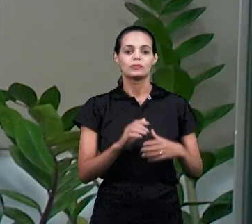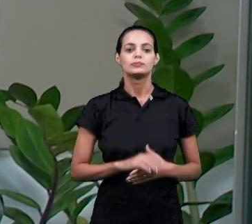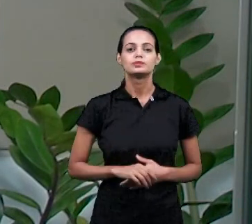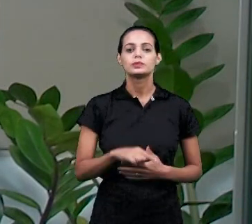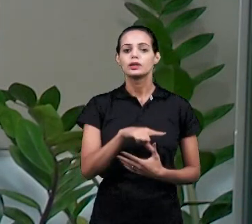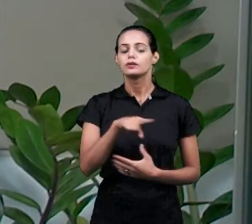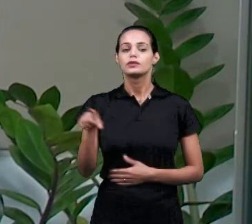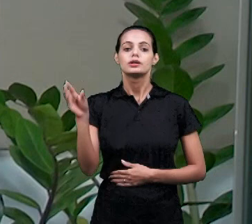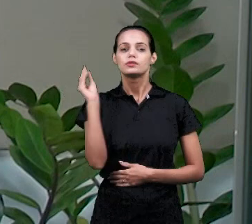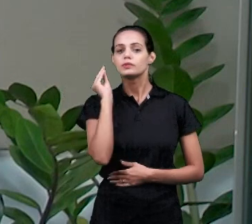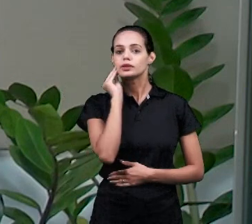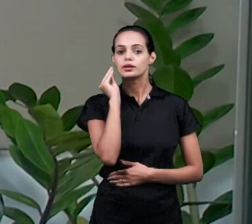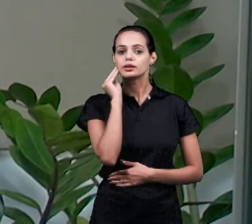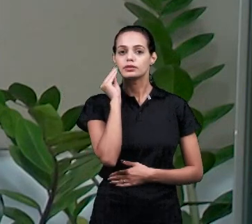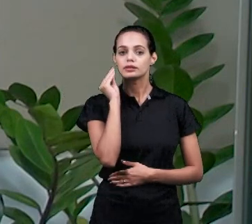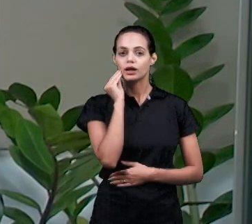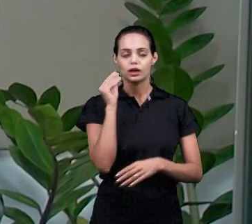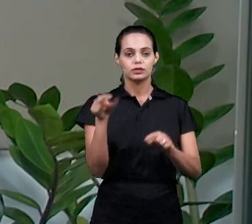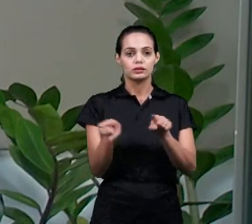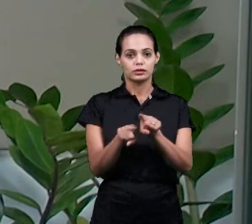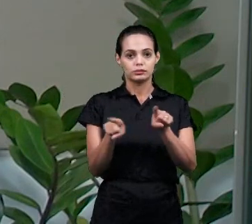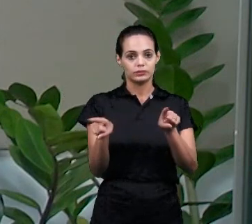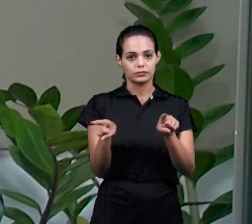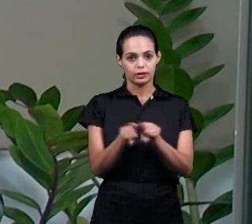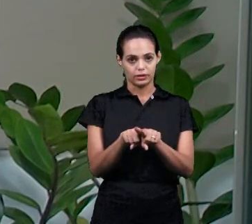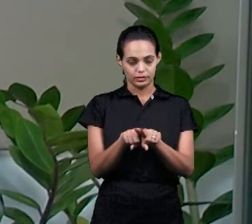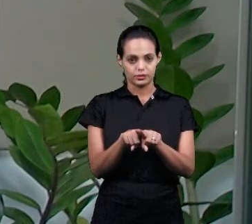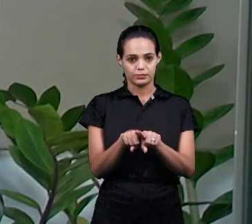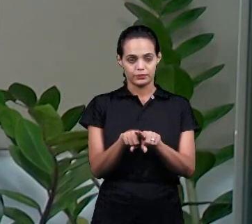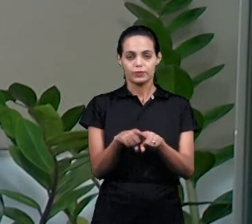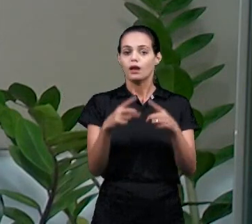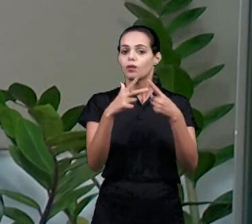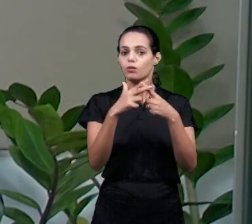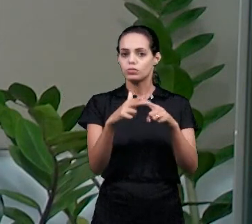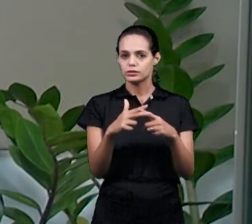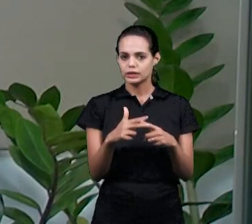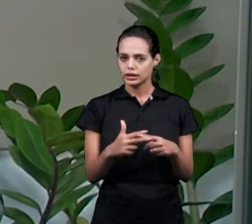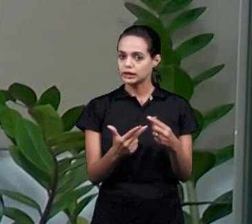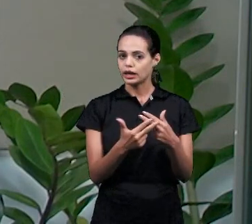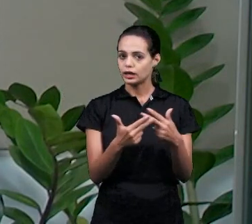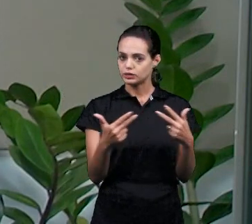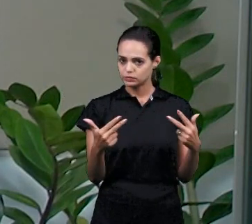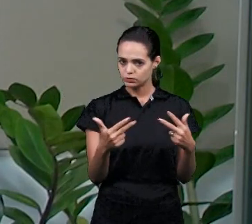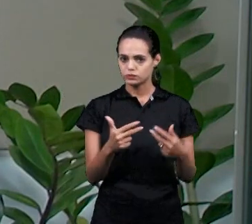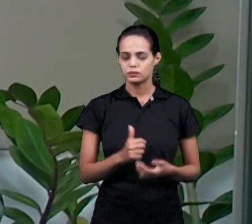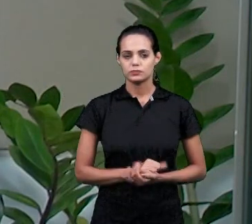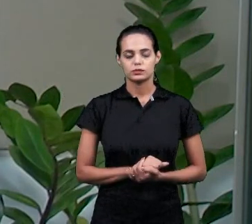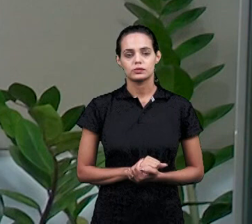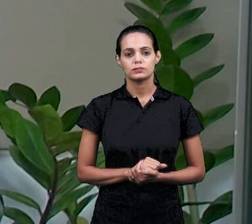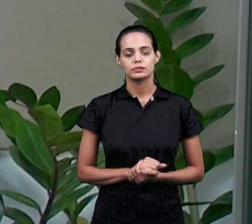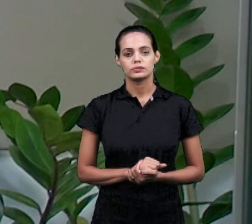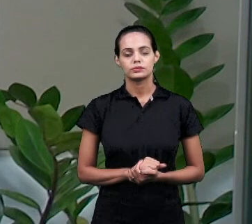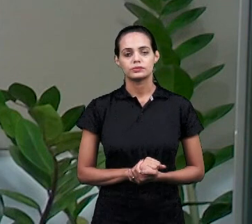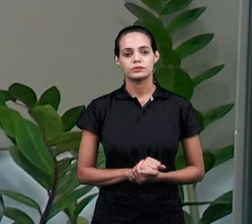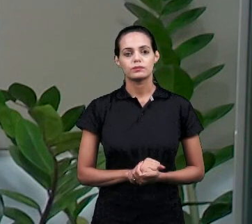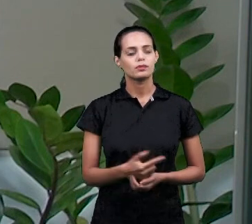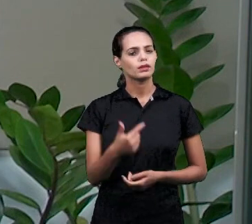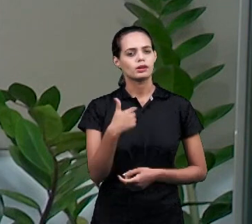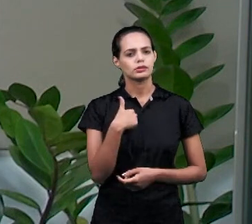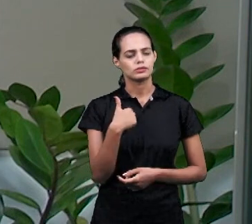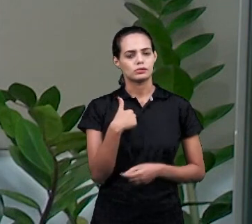de chercher cela de certaine manière, un ajustement dans cette partie. J'ai reçu